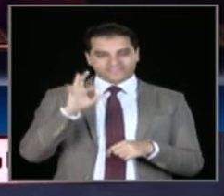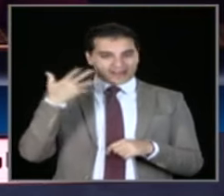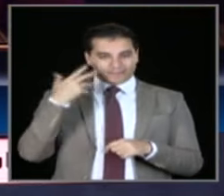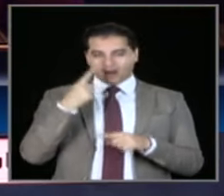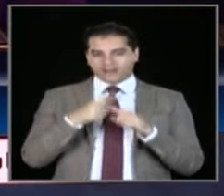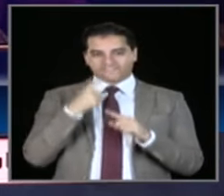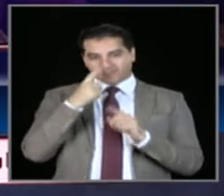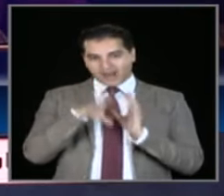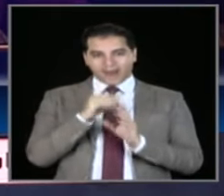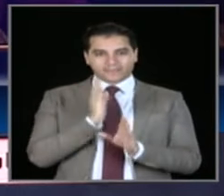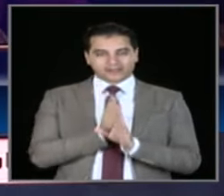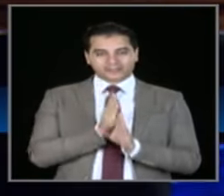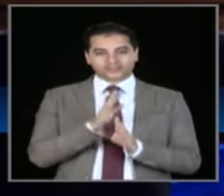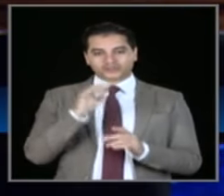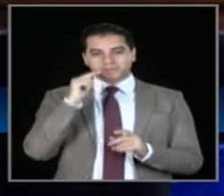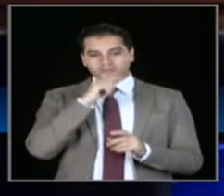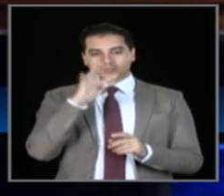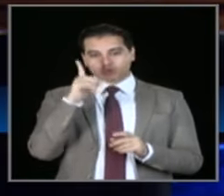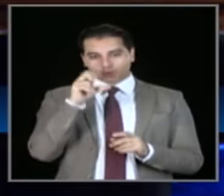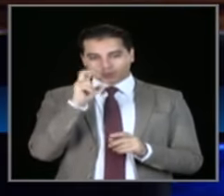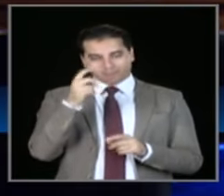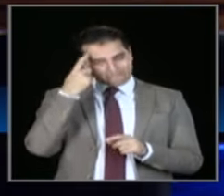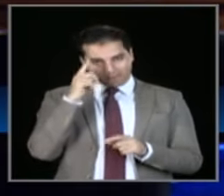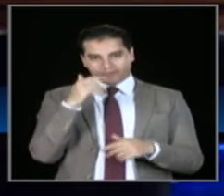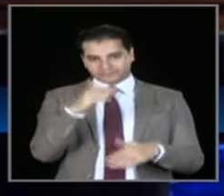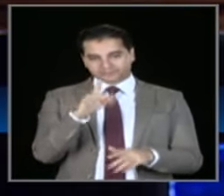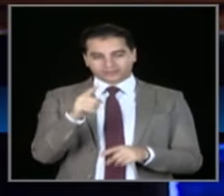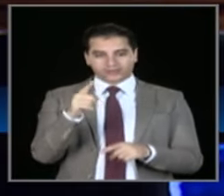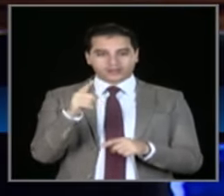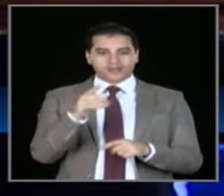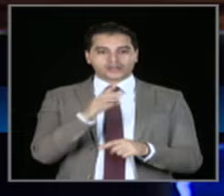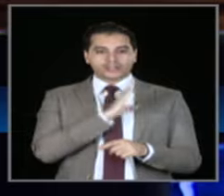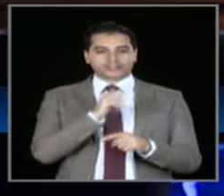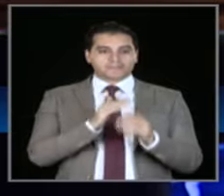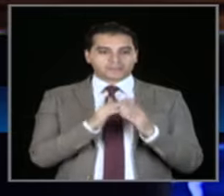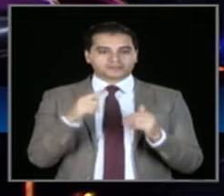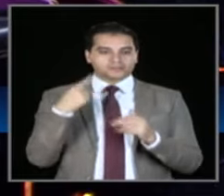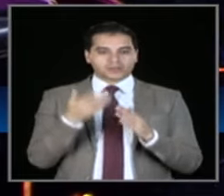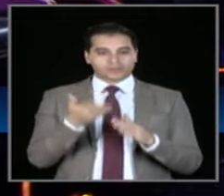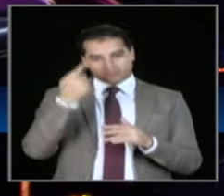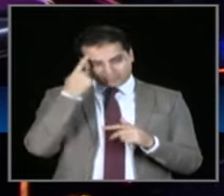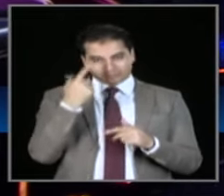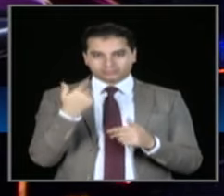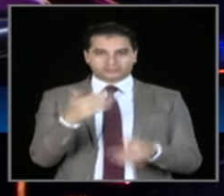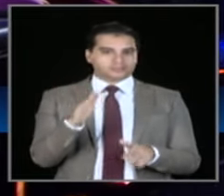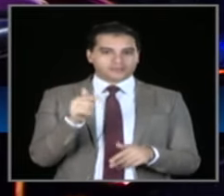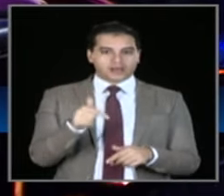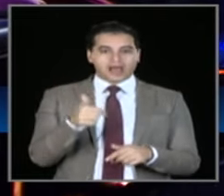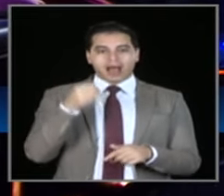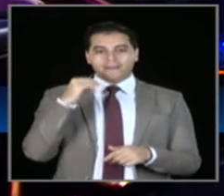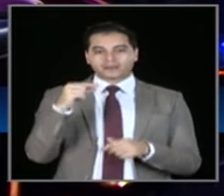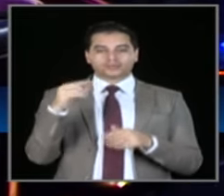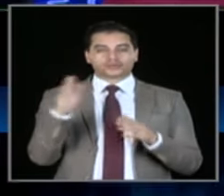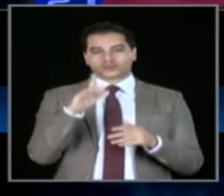فنانه قامت بدور شروق في فيلم عوكل، فمن هي؟ ما هي اعلى رتبه في القوات المسلحه المصريه؟ باص. احمد سكرنو اول